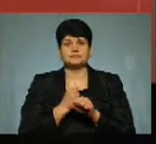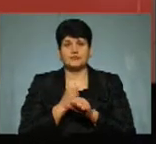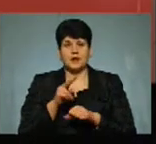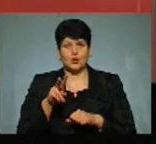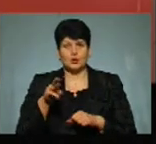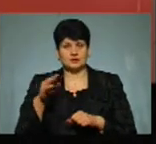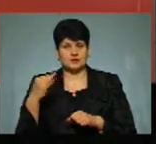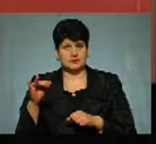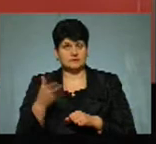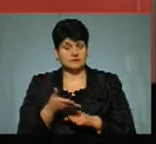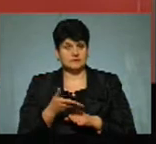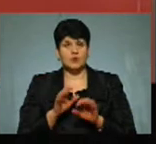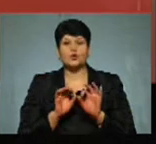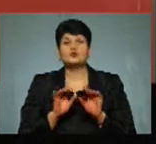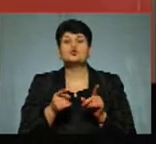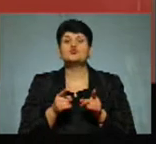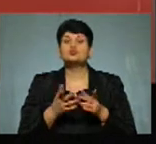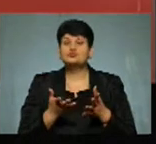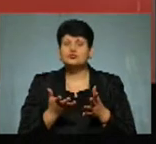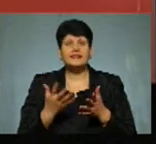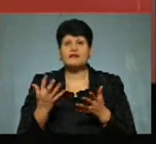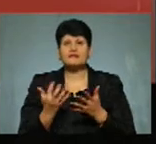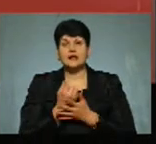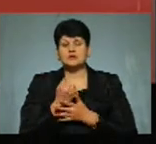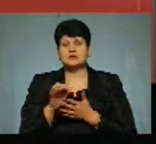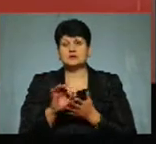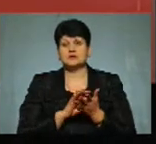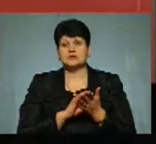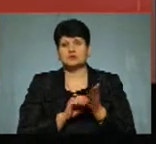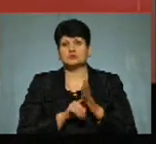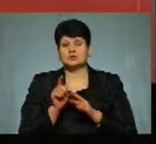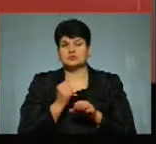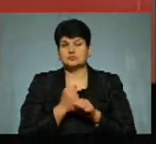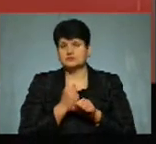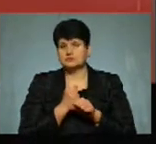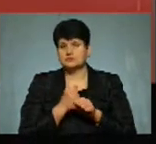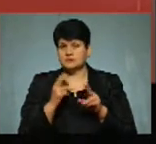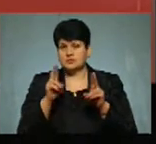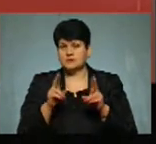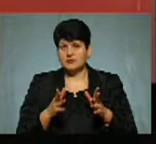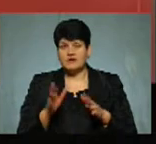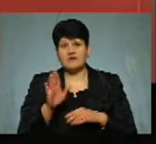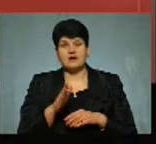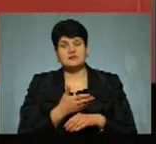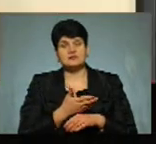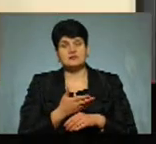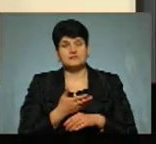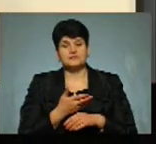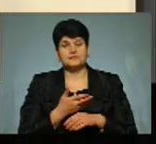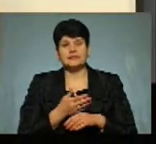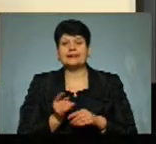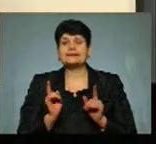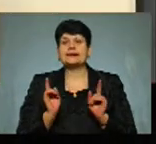лютому. Роз'ясніть, будь ласка, чому не вдалося запустити абсолютно так, як і планувалося, а вже з вересня? Для того,